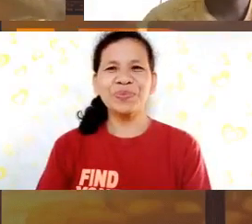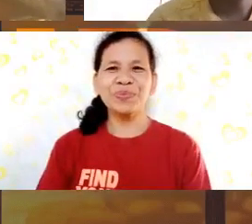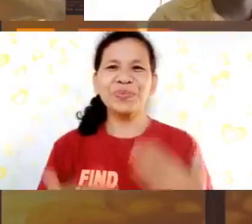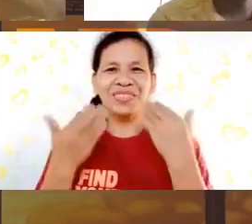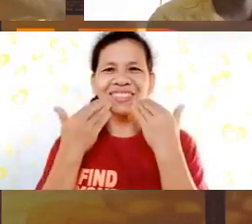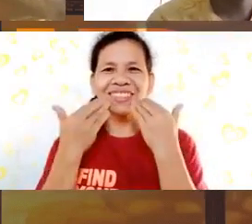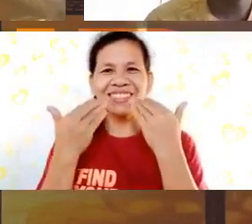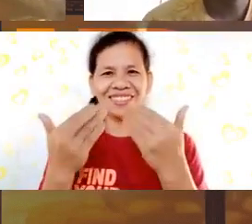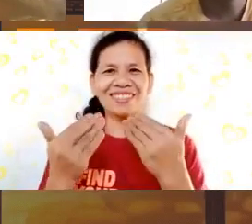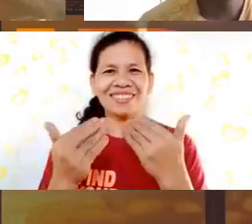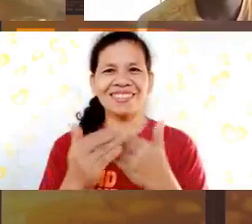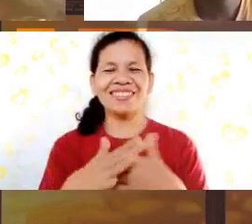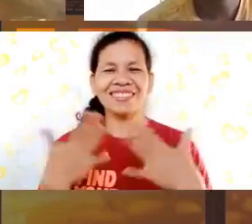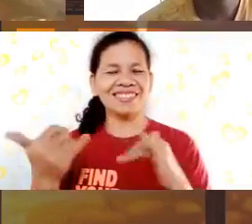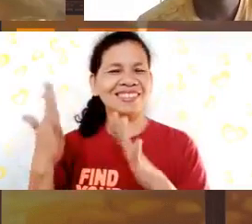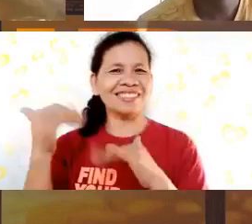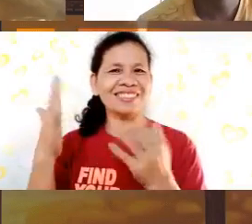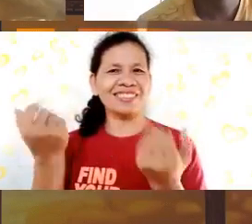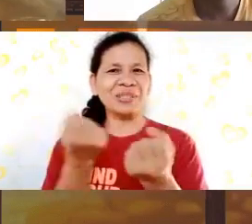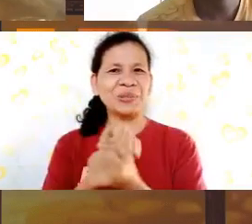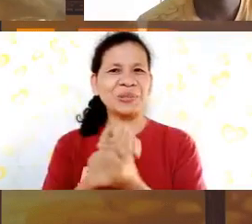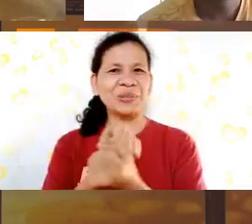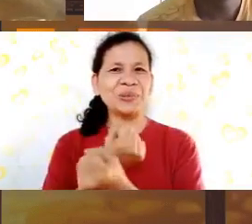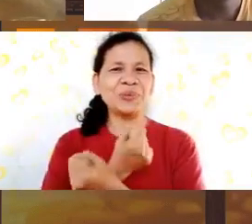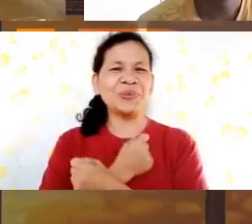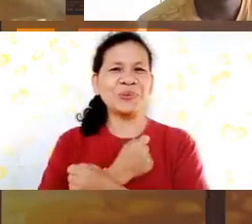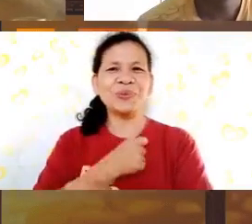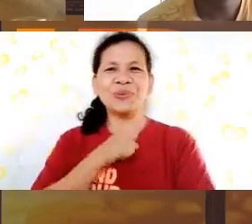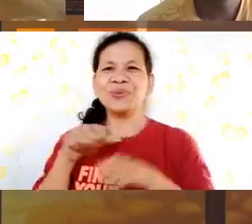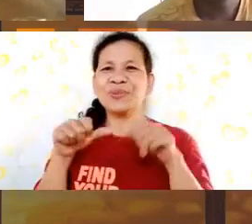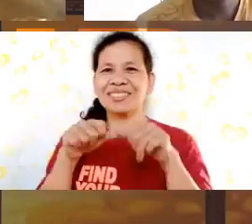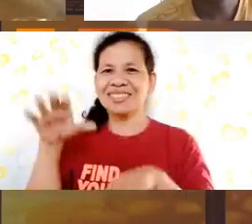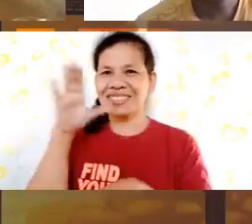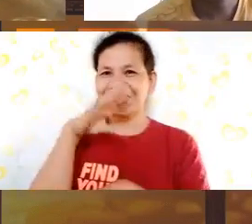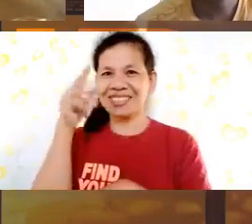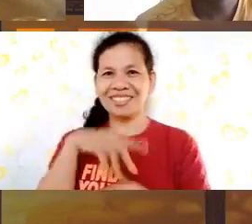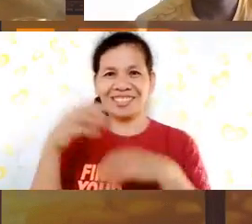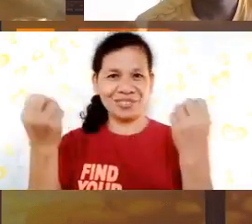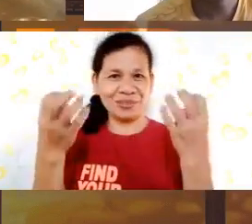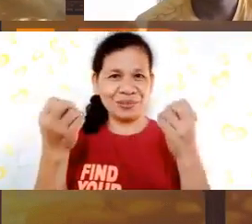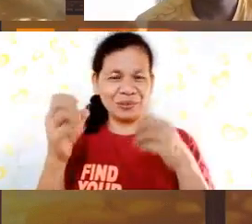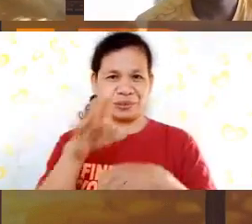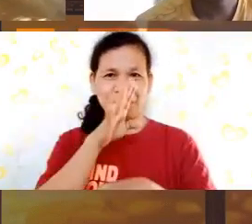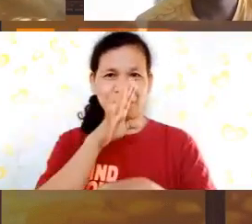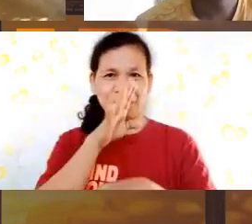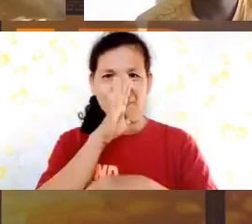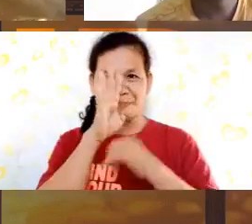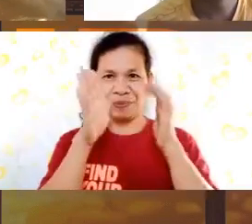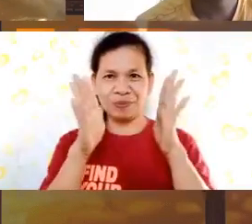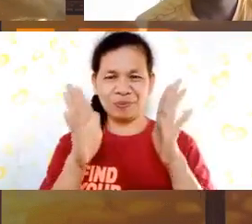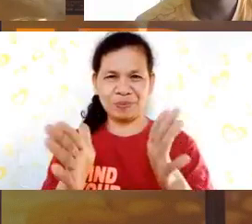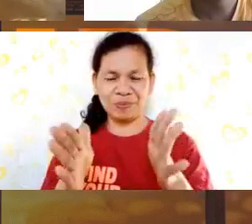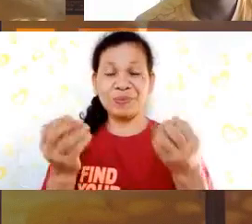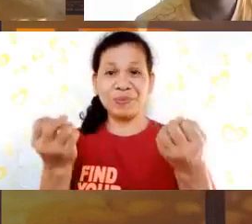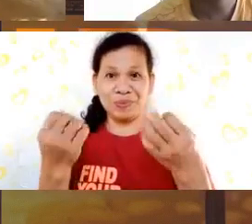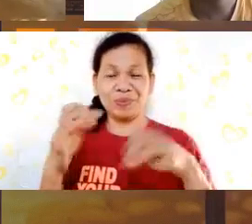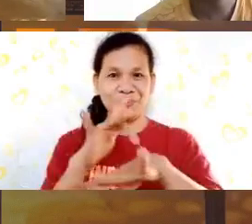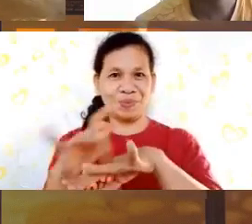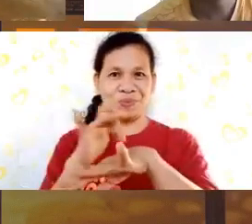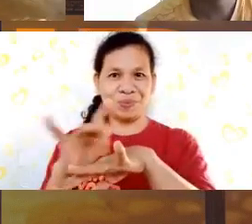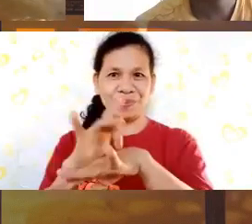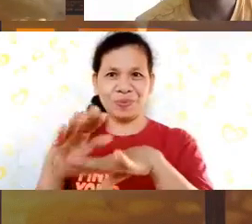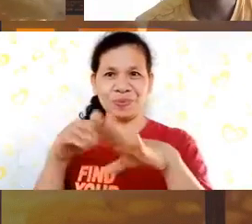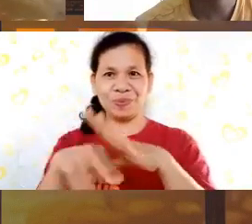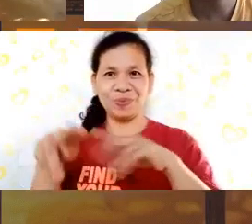So, ang Hope and Love po, patuloy na naghahanap pa ng mga speakers. Napakarami pa pong slots ang November. Sana